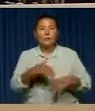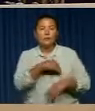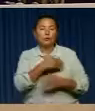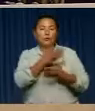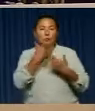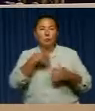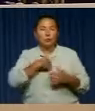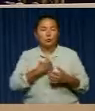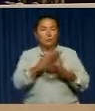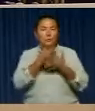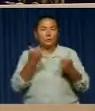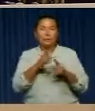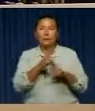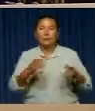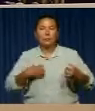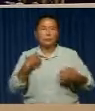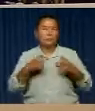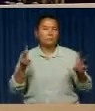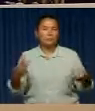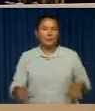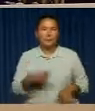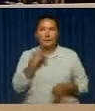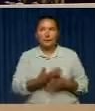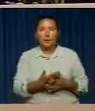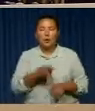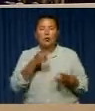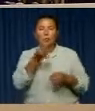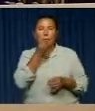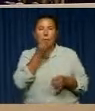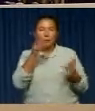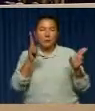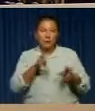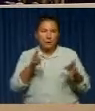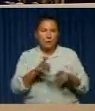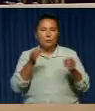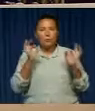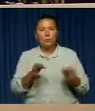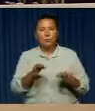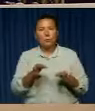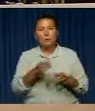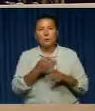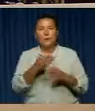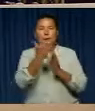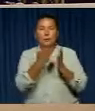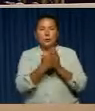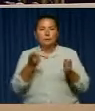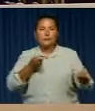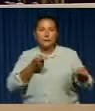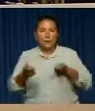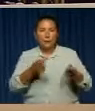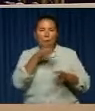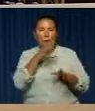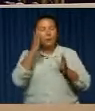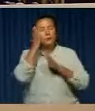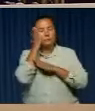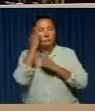жөтелі болмаған жағдайда ешнәрседен қорқудың қажеті жоқ. Дұрыс тамақтану, дұрыс күнделікті өзінің режимін сақтау, уақытылы